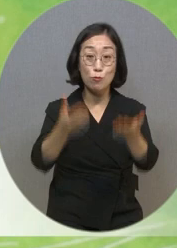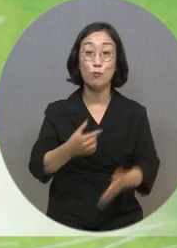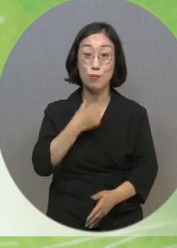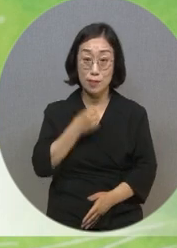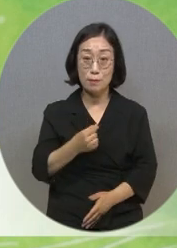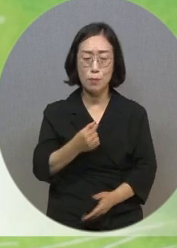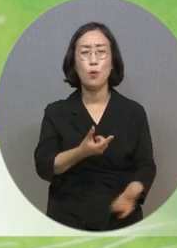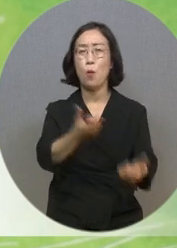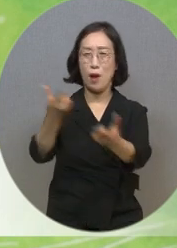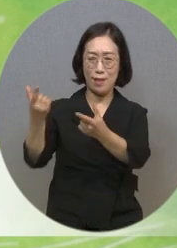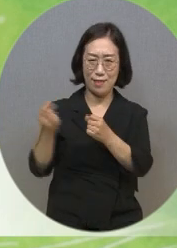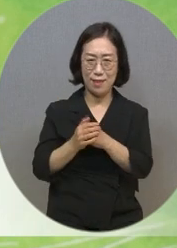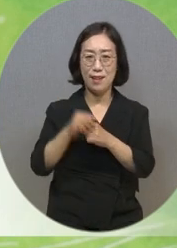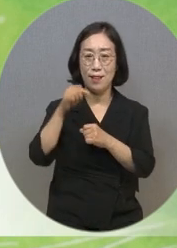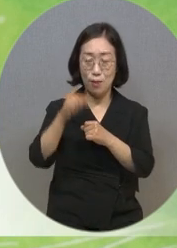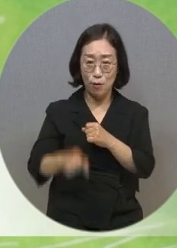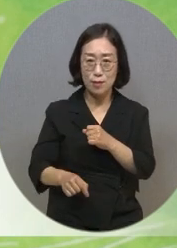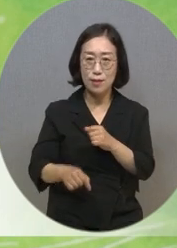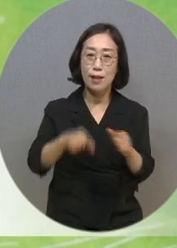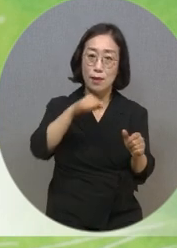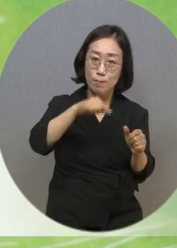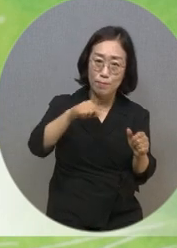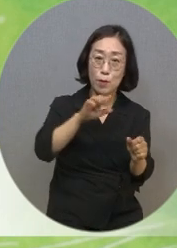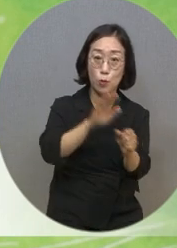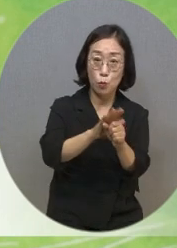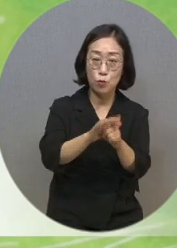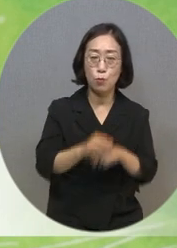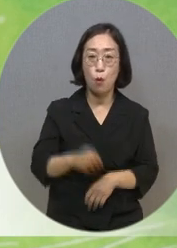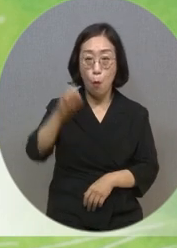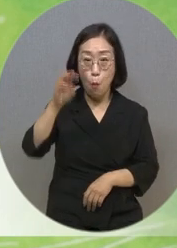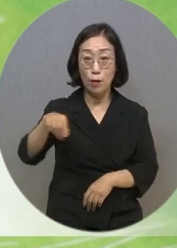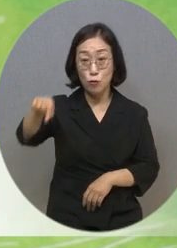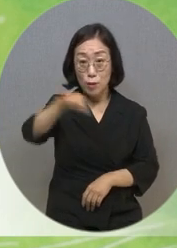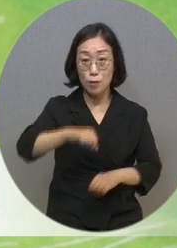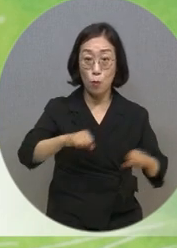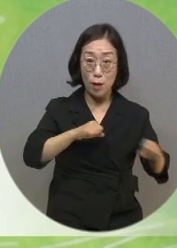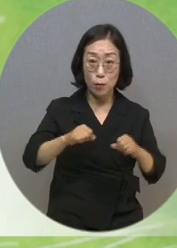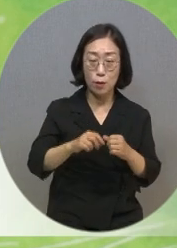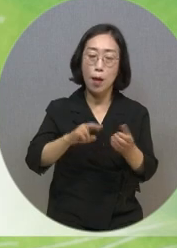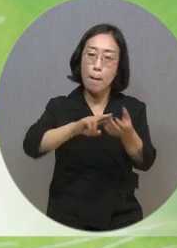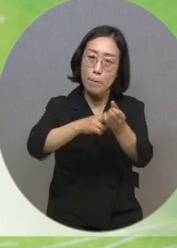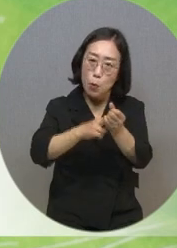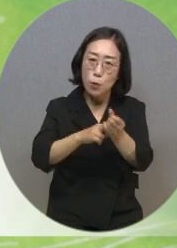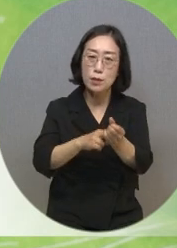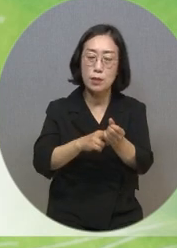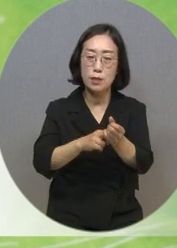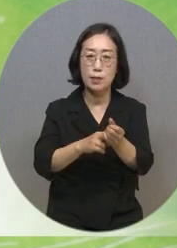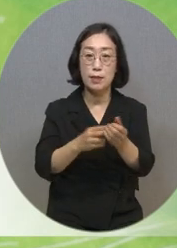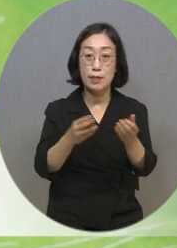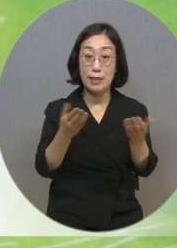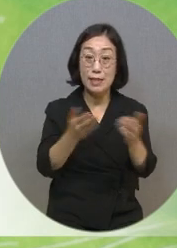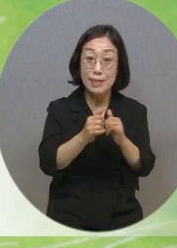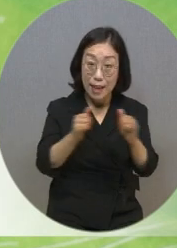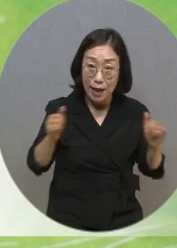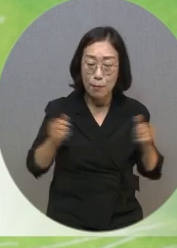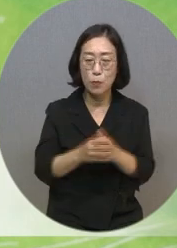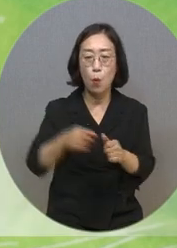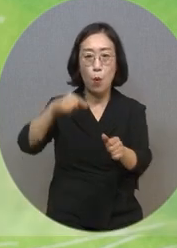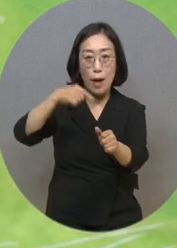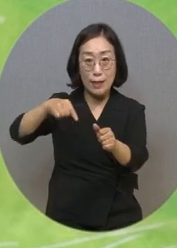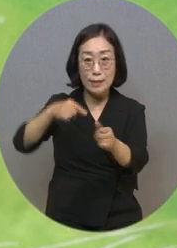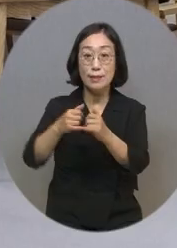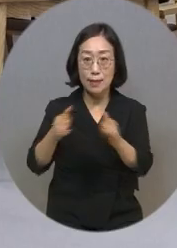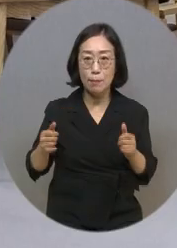않겠습니까? 그러한 것들을 우리가 함께 나누고자 광주에서 활동하고 있는 뷰티샵 원장님들, 강사진과 함께 이 일을